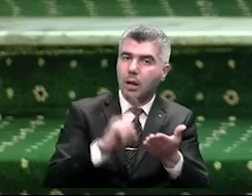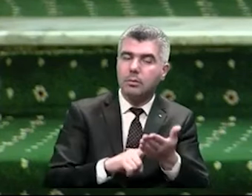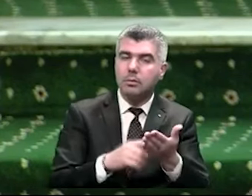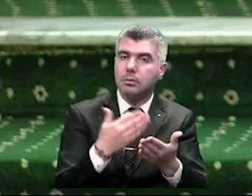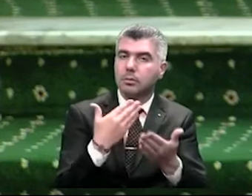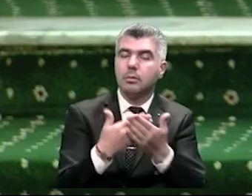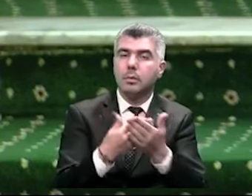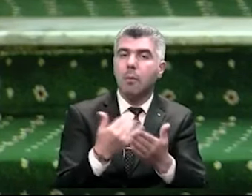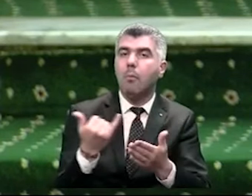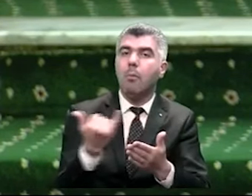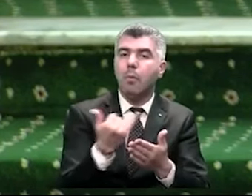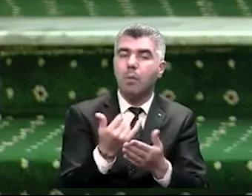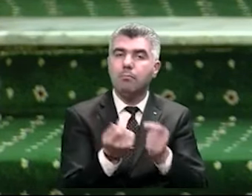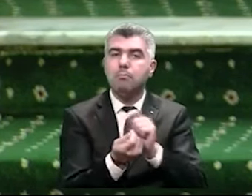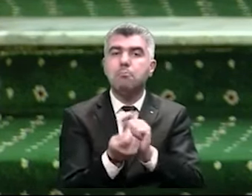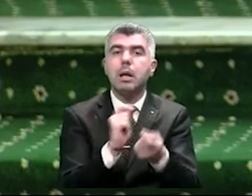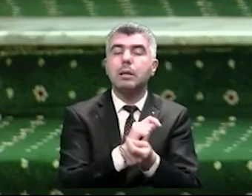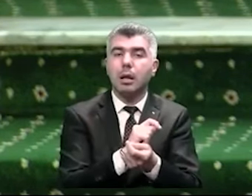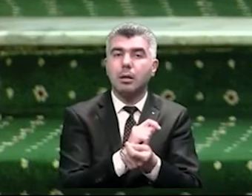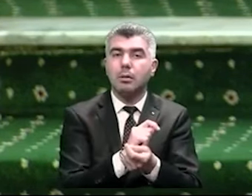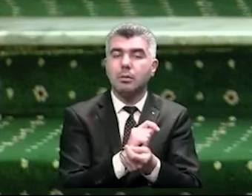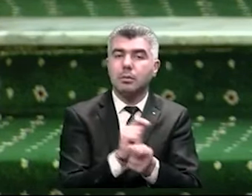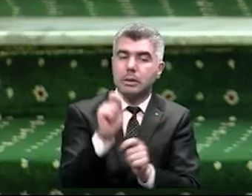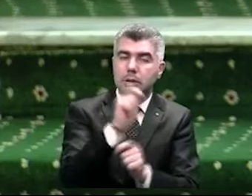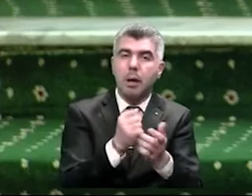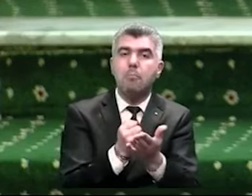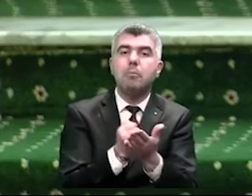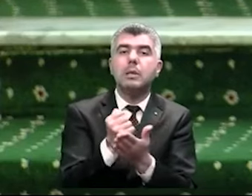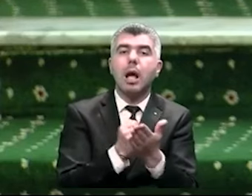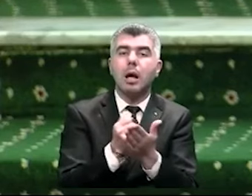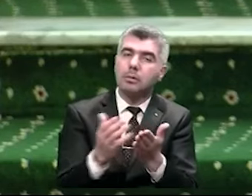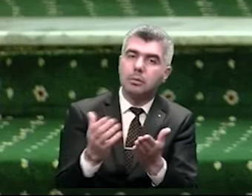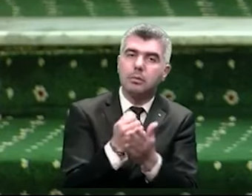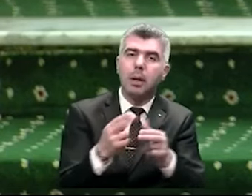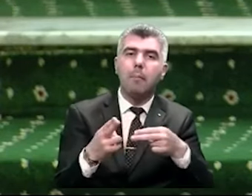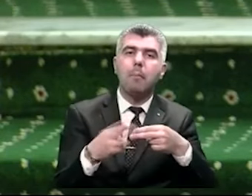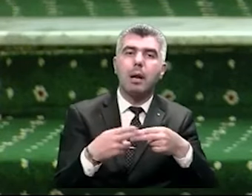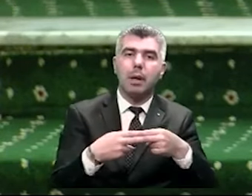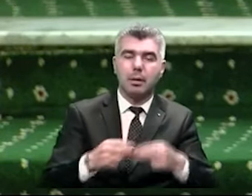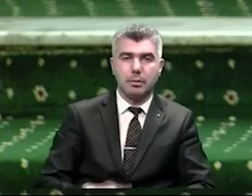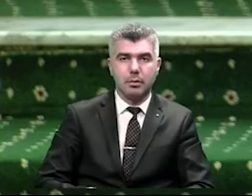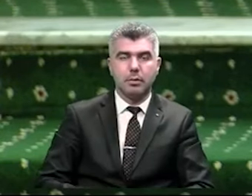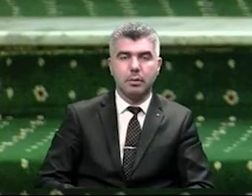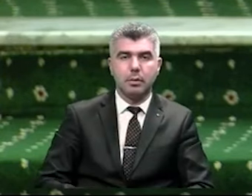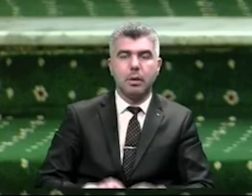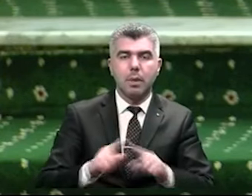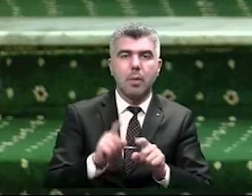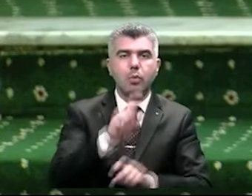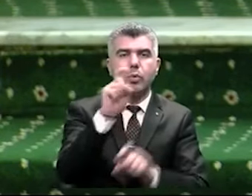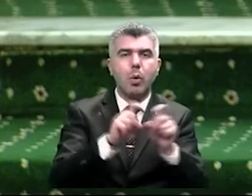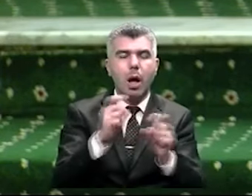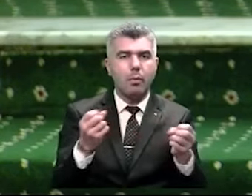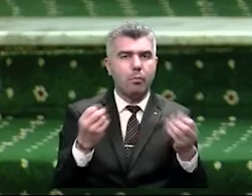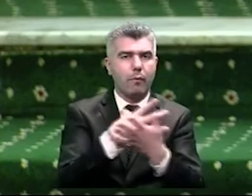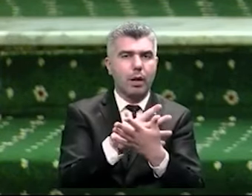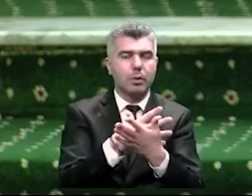بهذا الخصوص هو هذه التغييرات التي طالت امتحانات الحصول على رخصه السياقه تضمنت اسئله مفاجئه لم يسبق